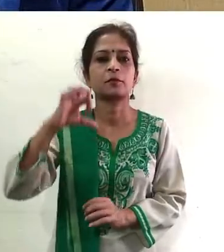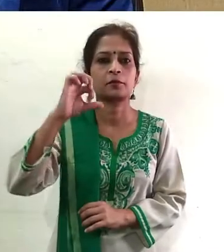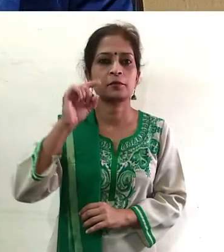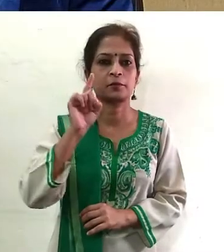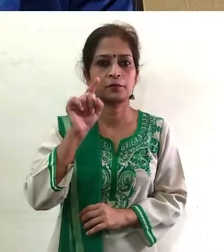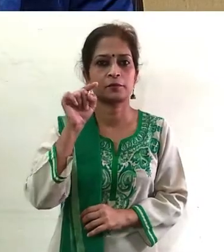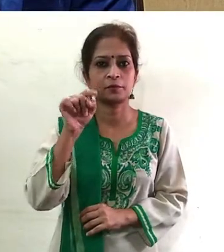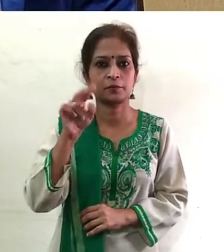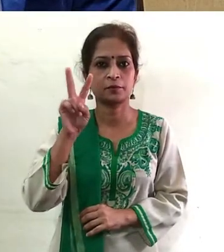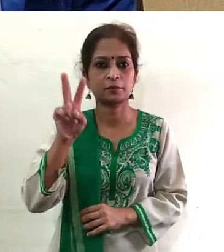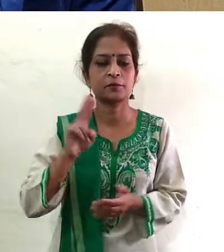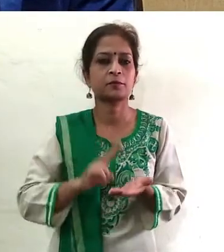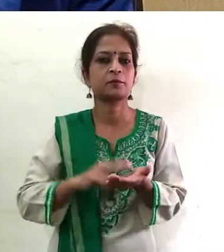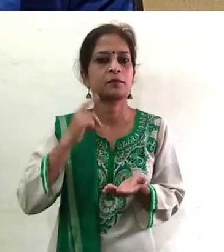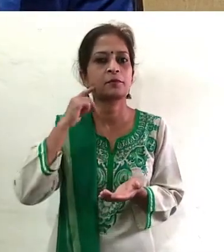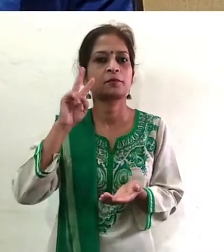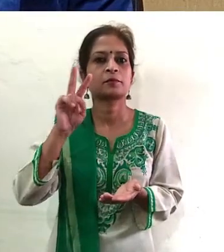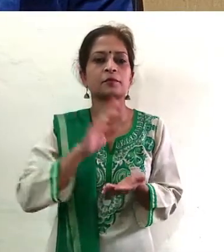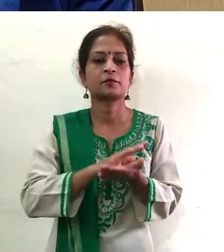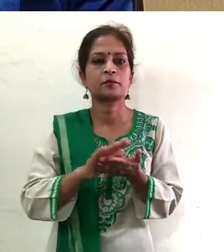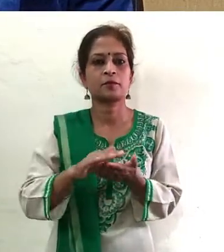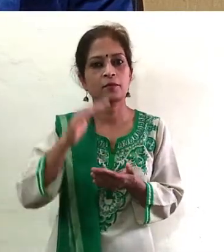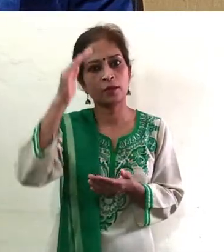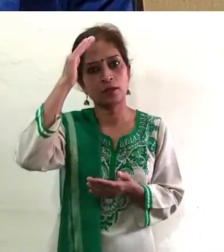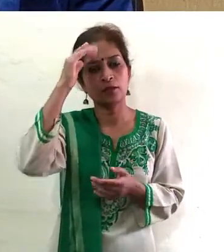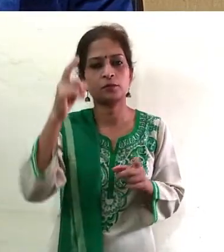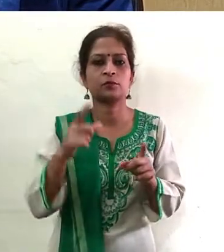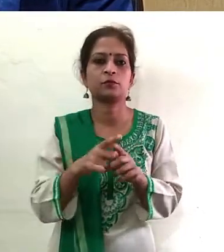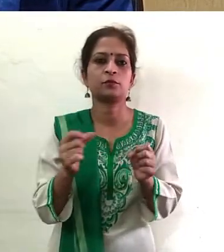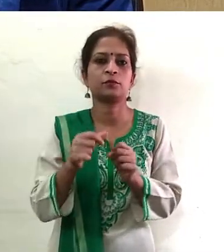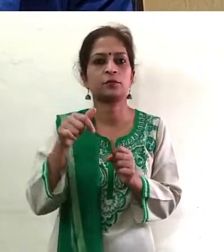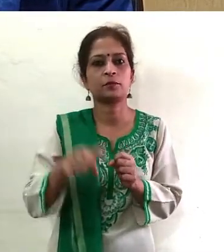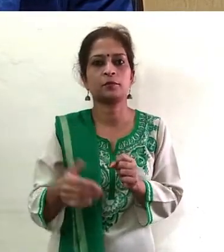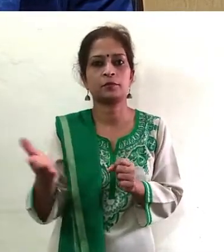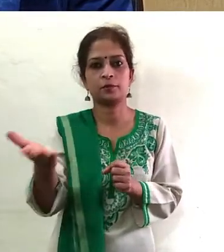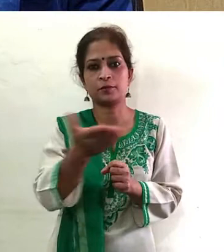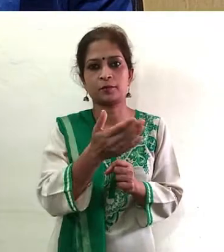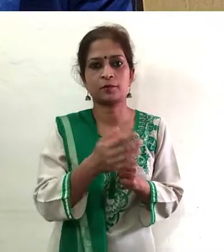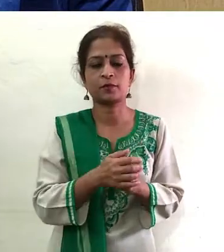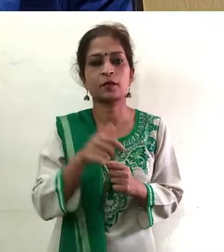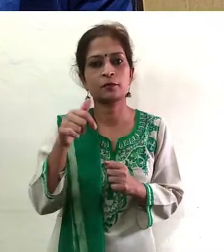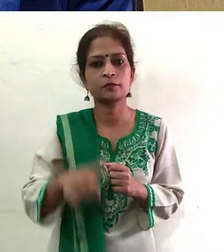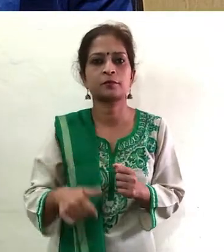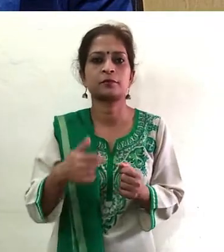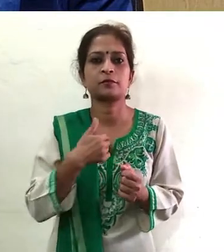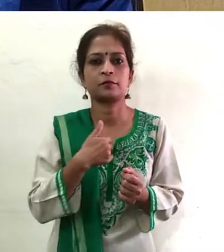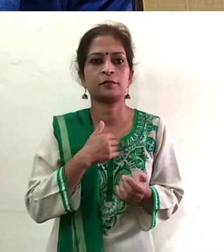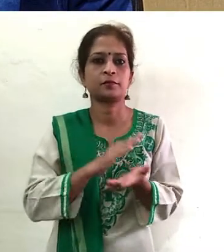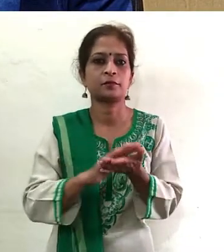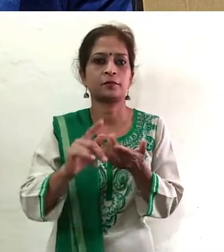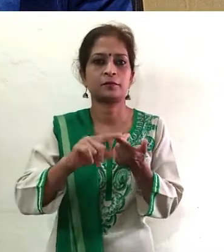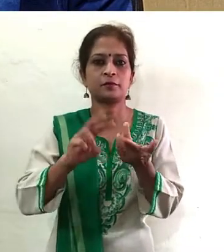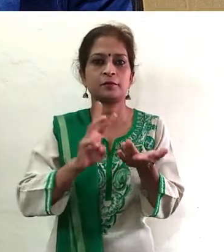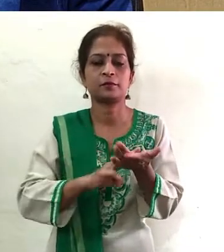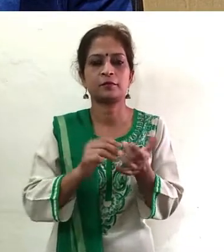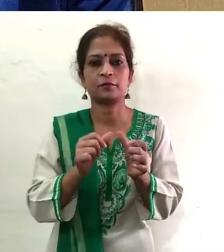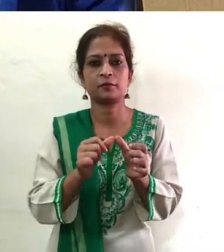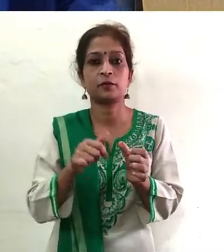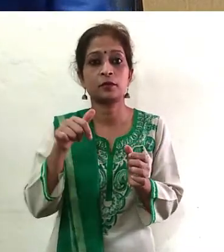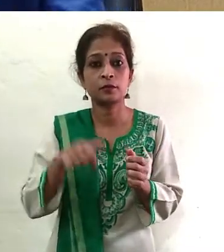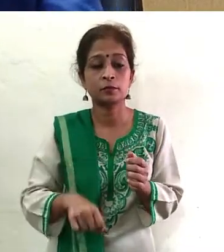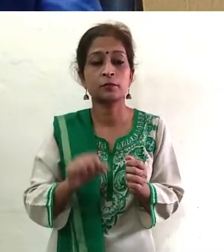कि 91.2 बनाए गए छह लोगों को टोन किया है आपने मैं हूं किमाम नमस्कार दोस्तों मैं हूं